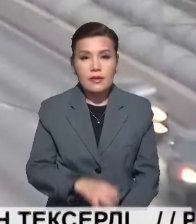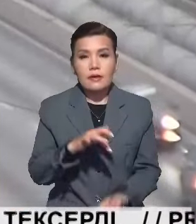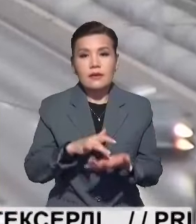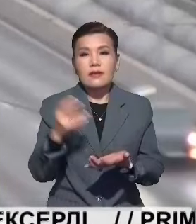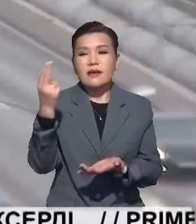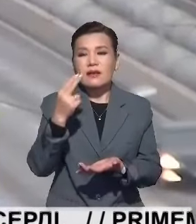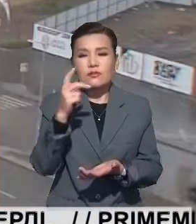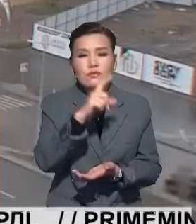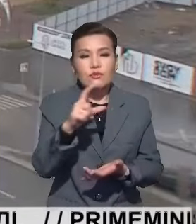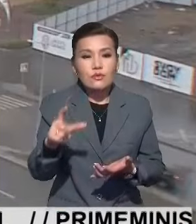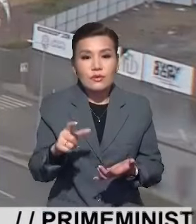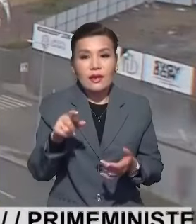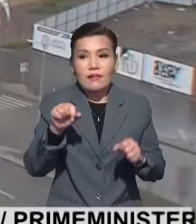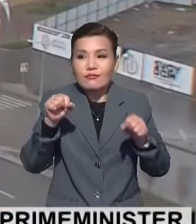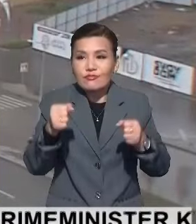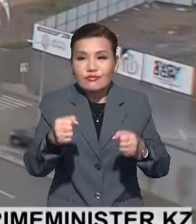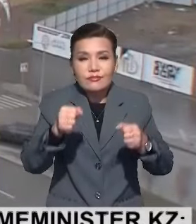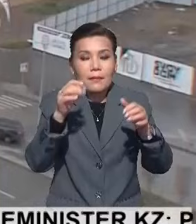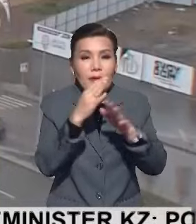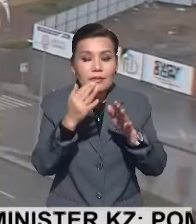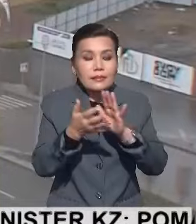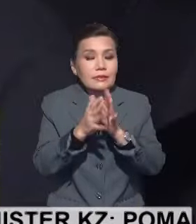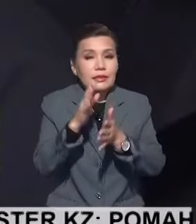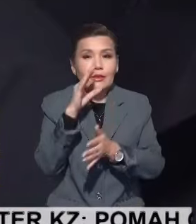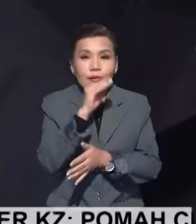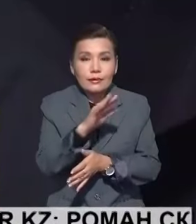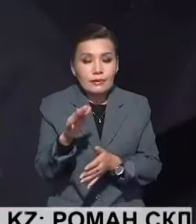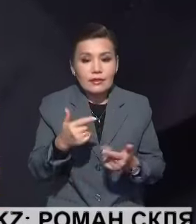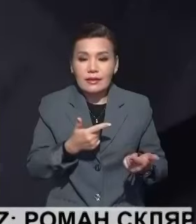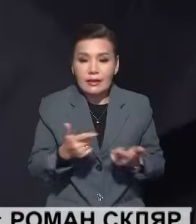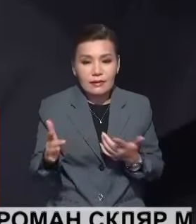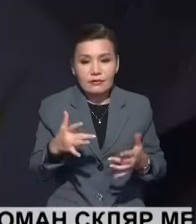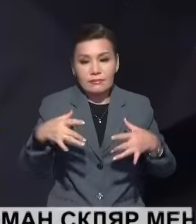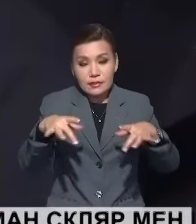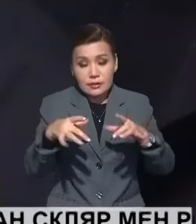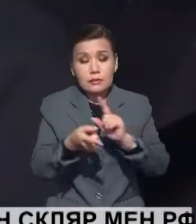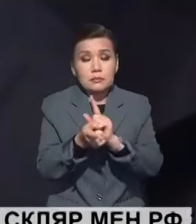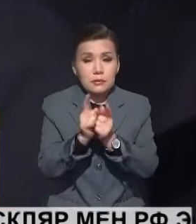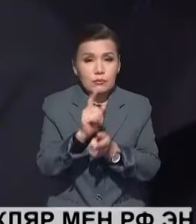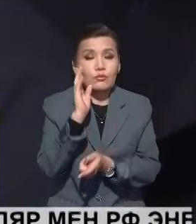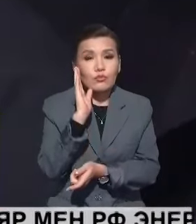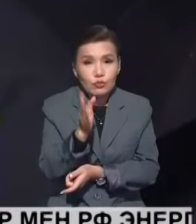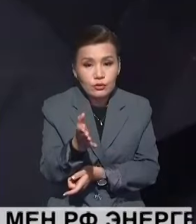Елордалықтардың көбі қысқа дайын емес, тіпті дөңгелек әлі алмағандар да бар. Дөңгелек дегенді ауыстырамыз, аларса.